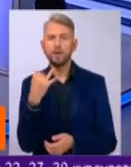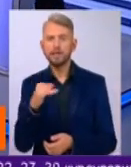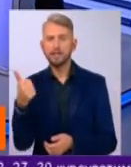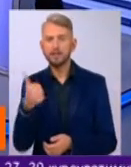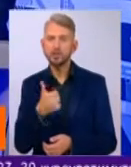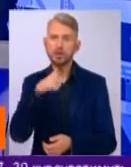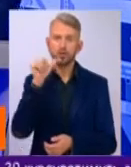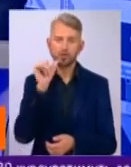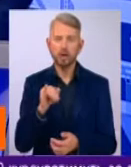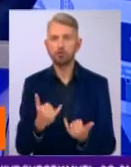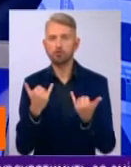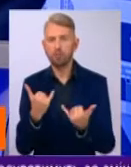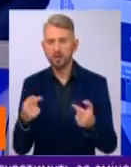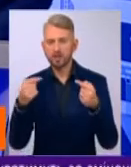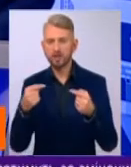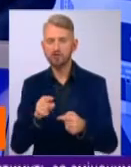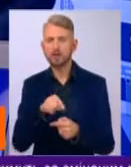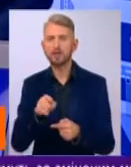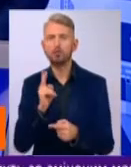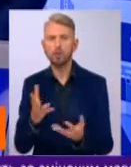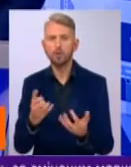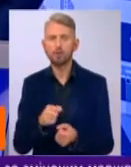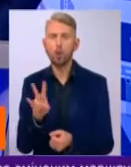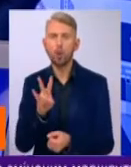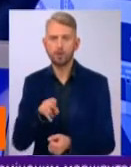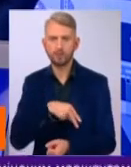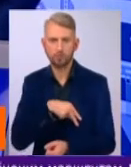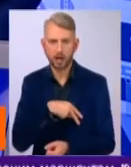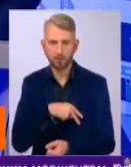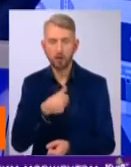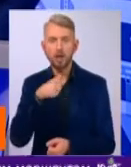і сьогодні визначали тих, хто отримає Нобелівську премію.